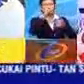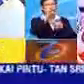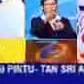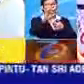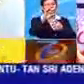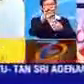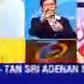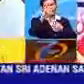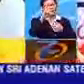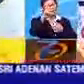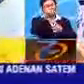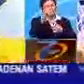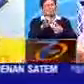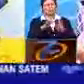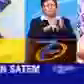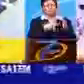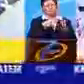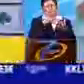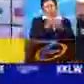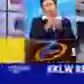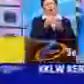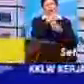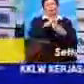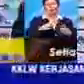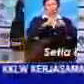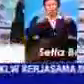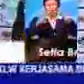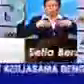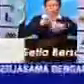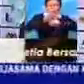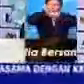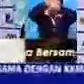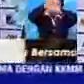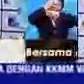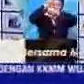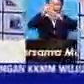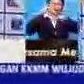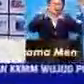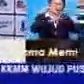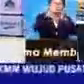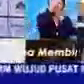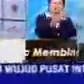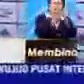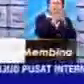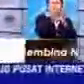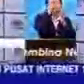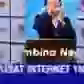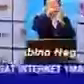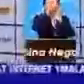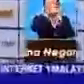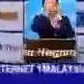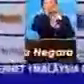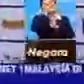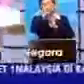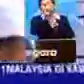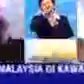very good field, a world-class field, so I'm very happy to win. Tempat kedua milik Josh Embaga dengan catatan masa 3 jam 58 minit